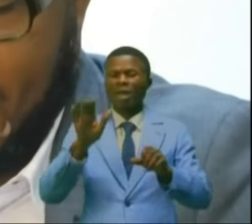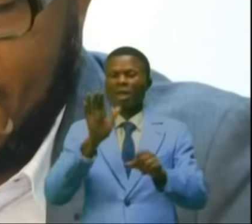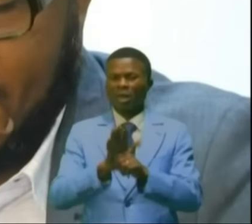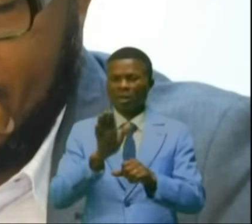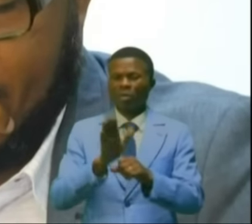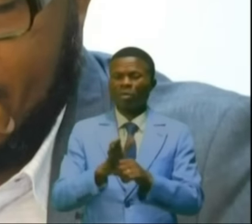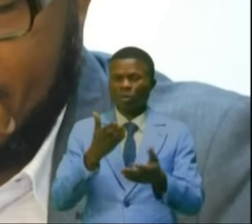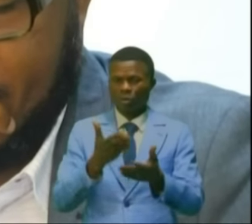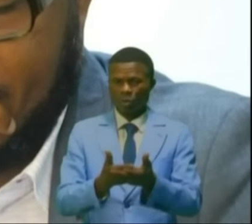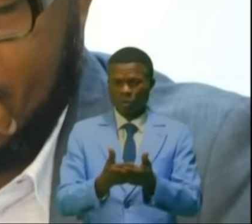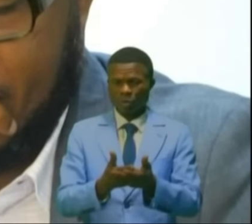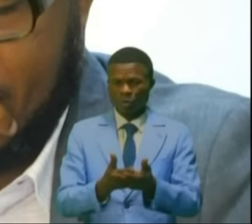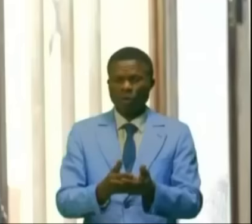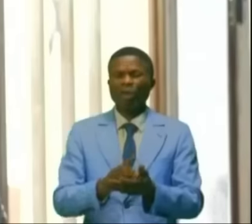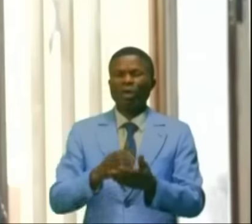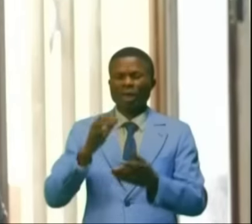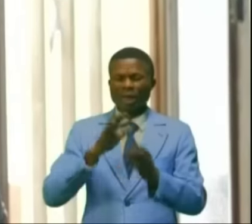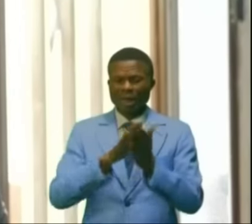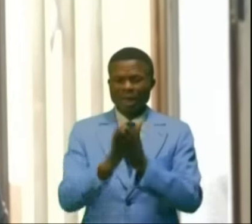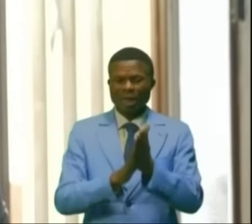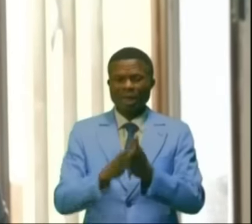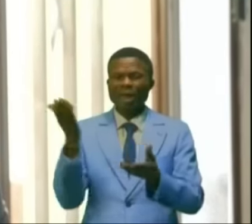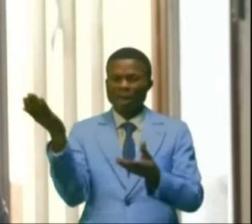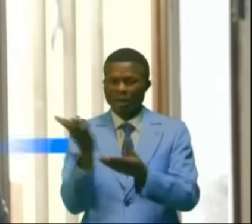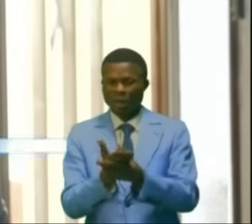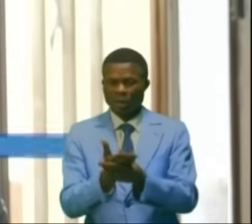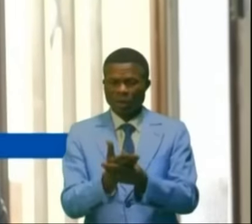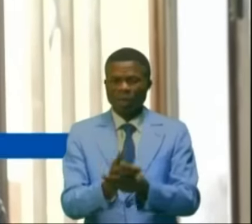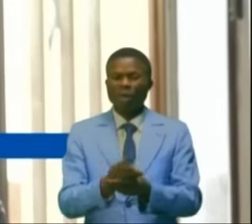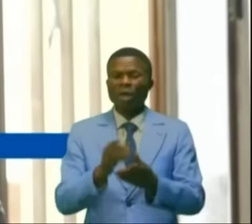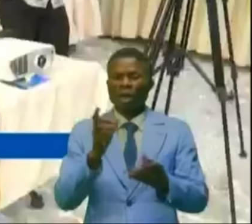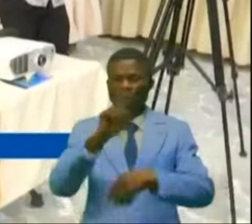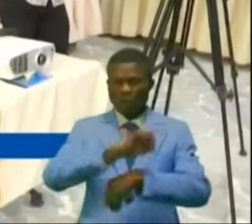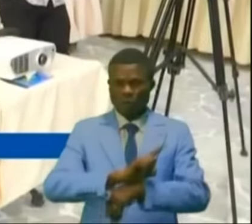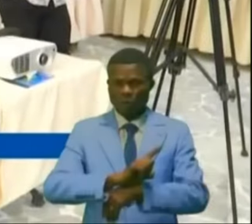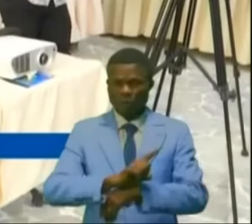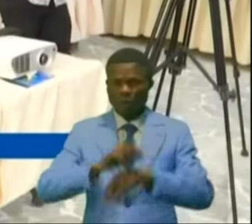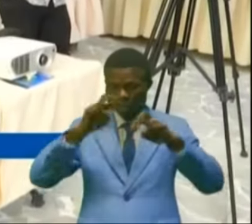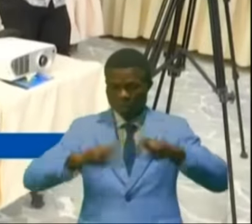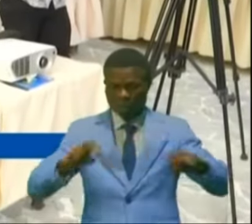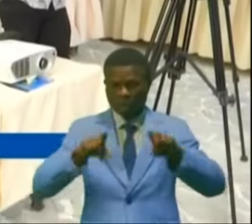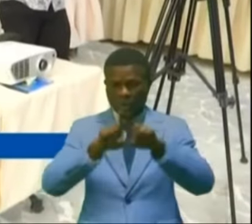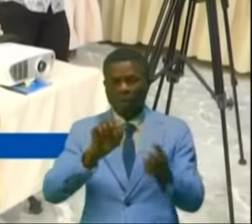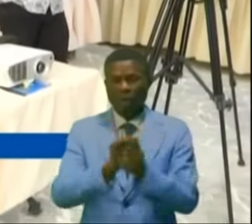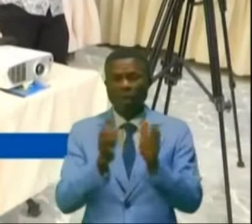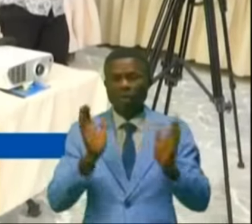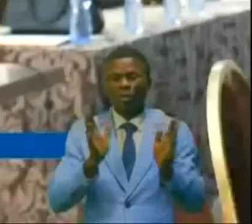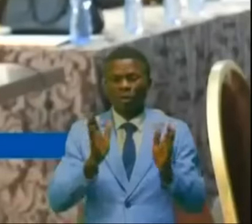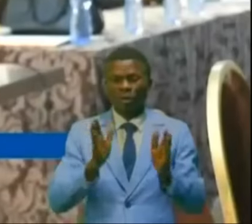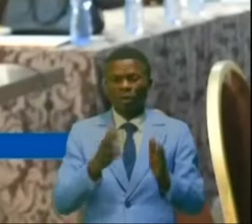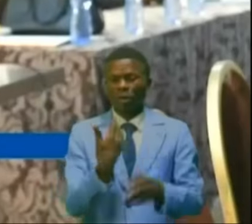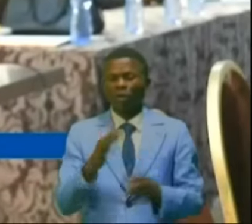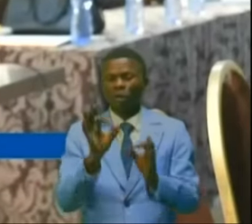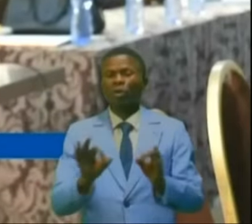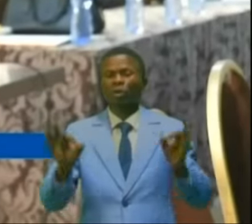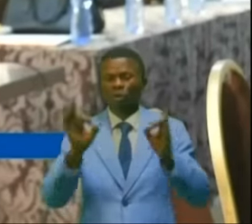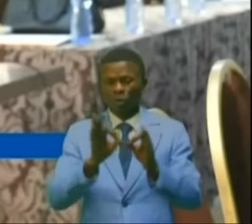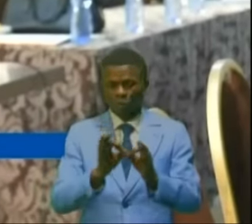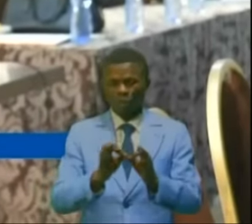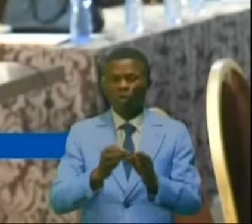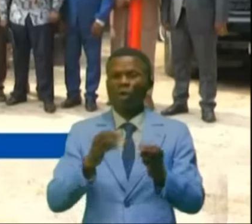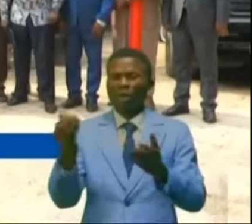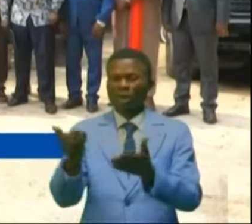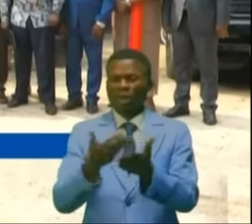quantitative, géoréférencier de la matrice de mise à jour d'analyse des risques et éléments majeurs de capitalisation